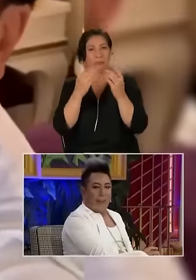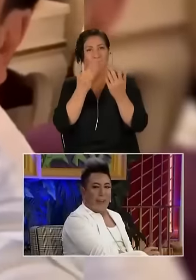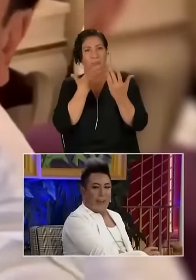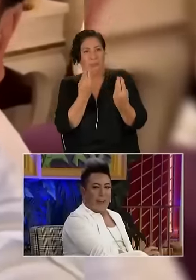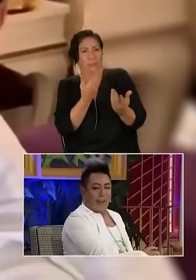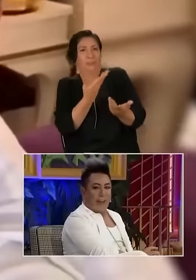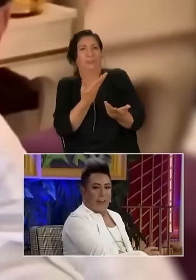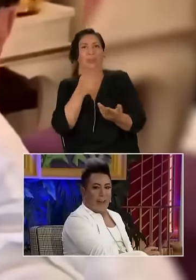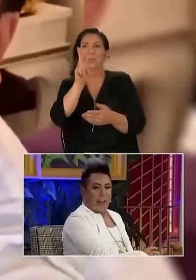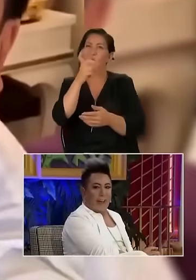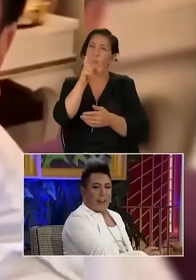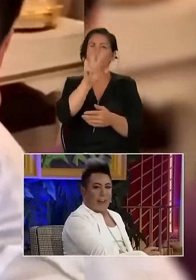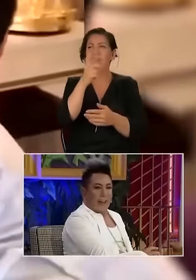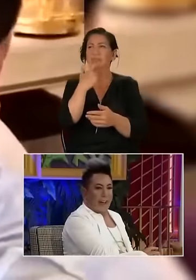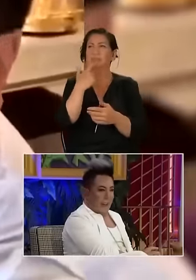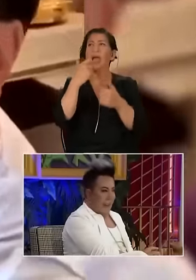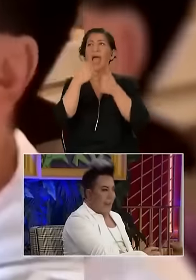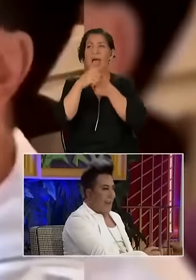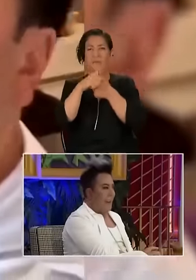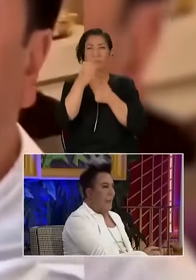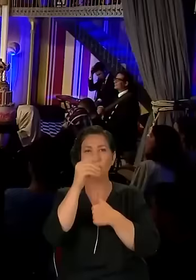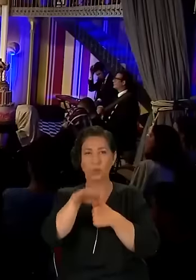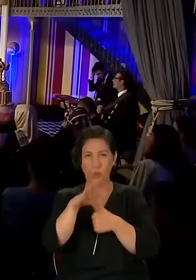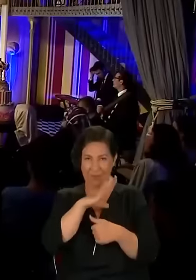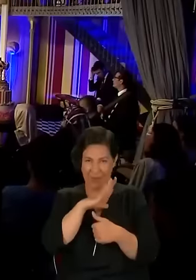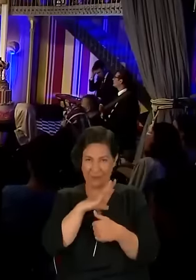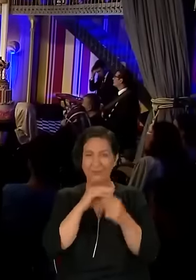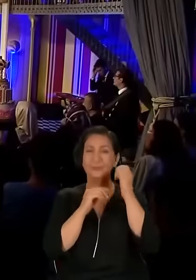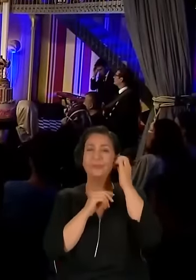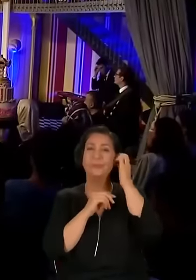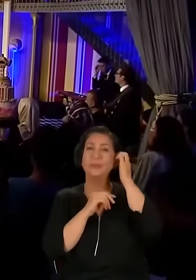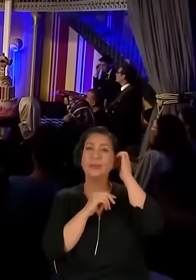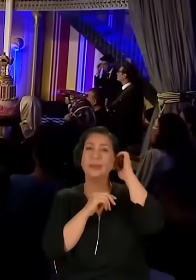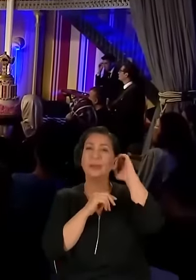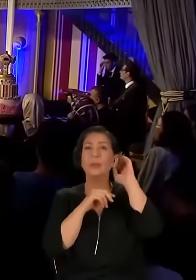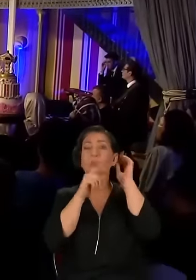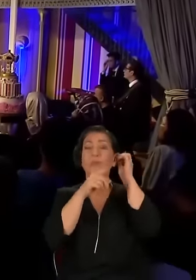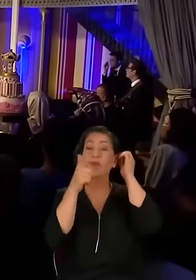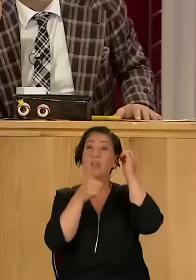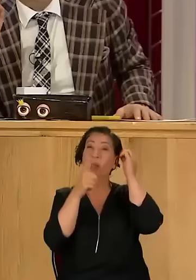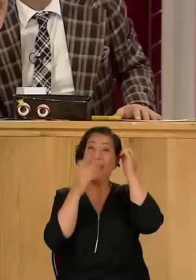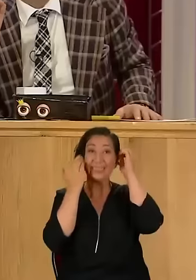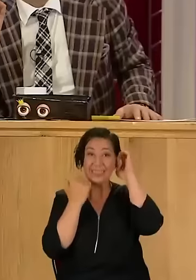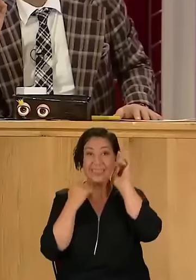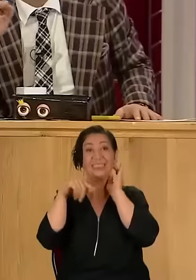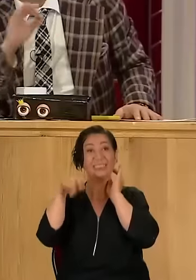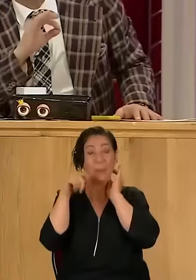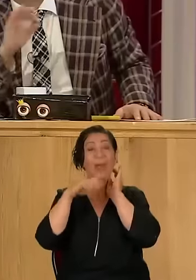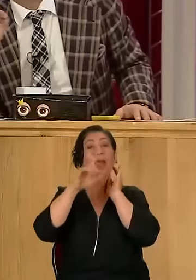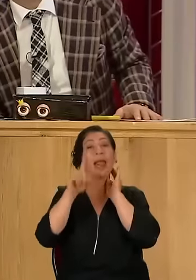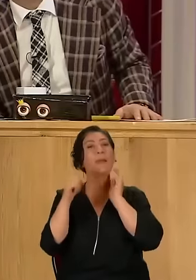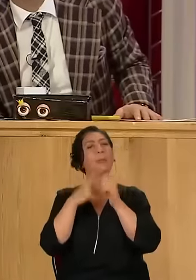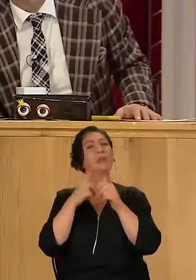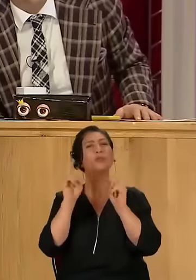da. 29-30 yaşında evli bir çocuk Dur. Var. Şimdi bakınız, Murat Övüç videolarını izlediğiniz zaman ilk başta her